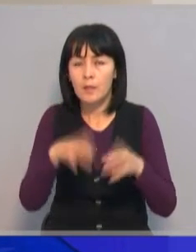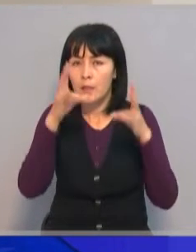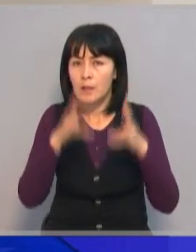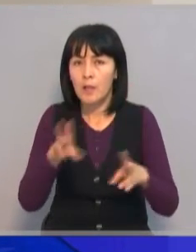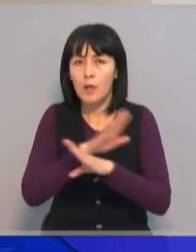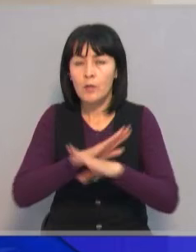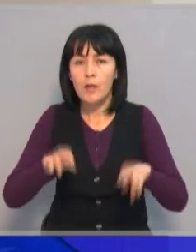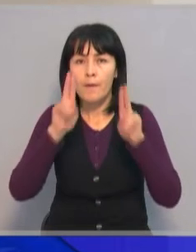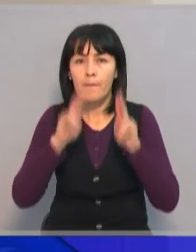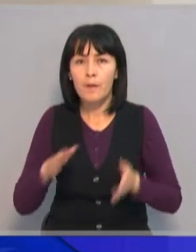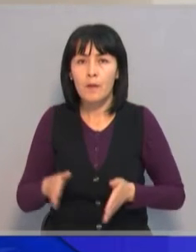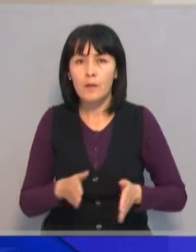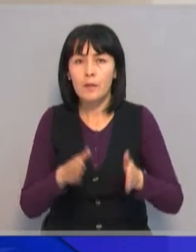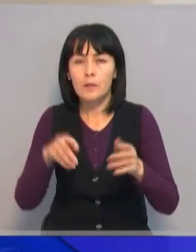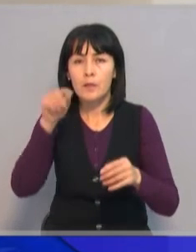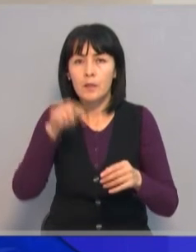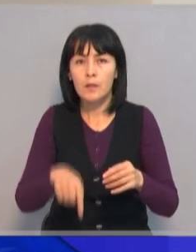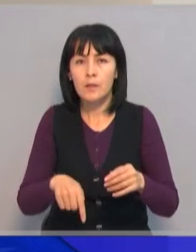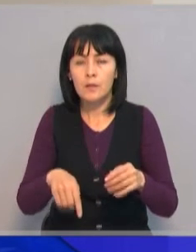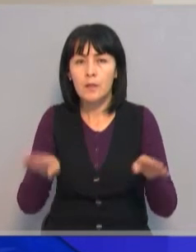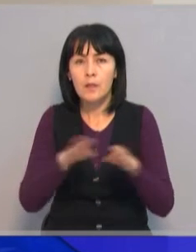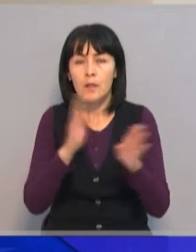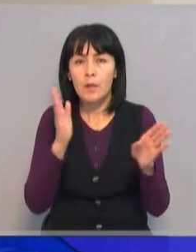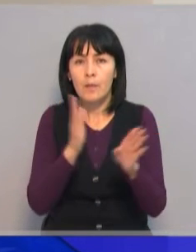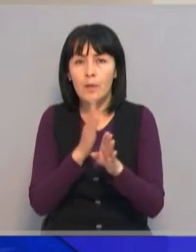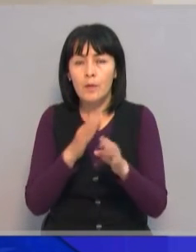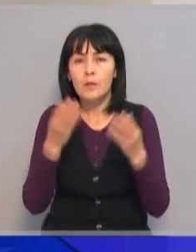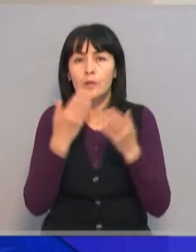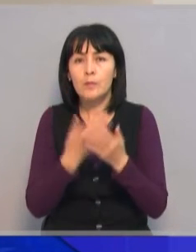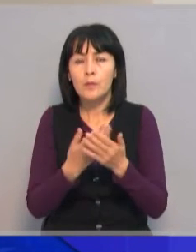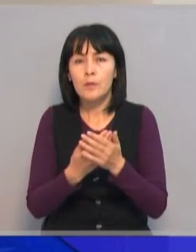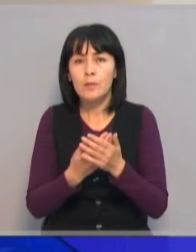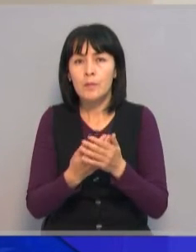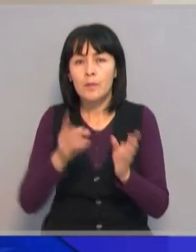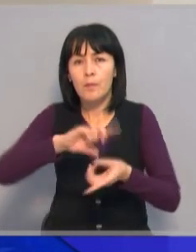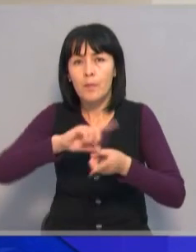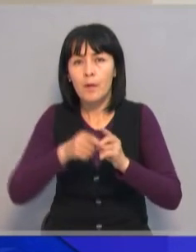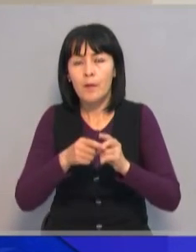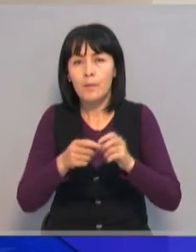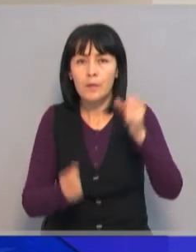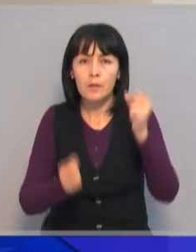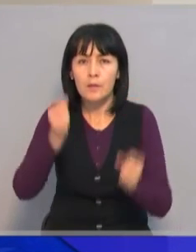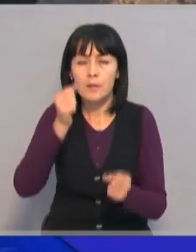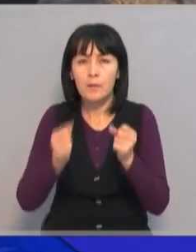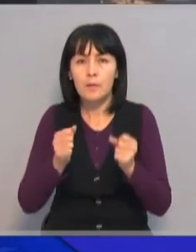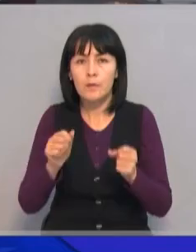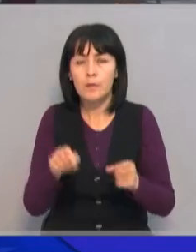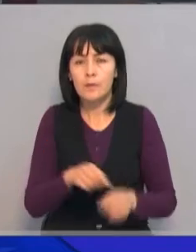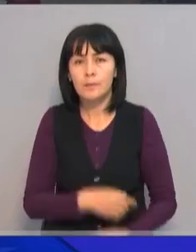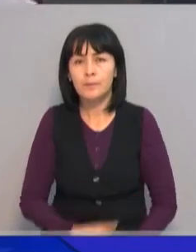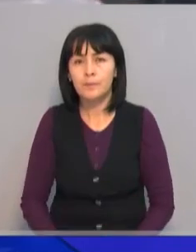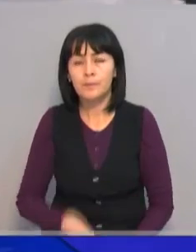нарушали правила дорожного движения. Также в связи с погодными условиями просим вас поменять зимние шины на